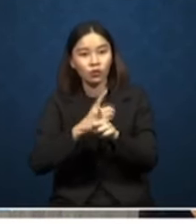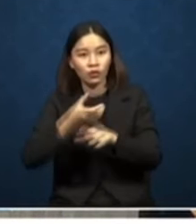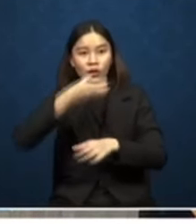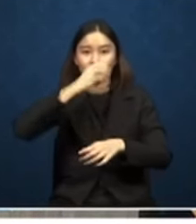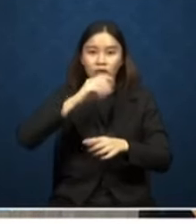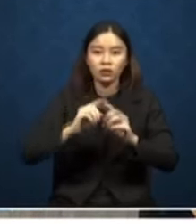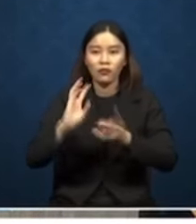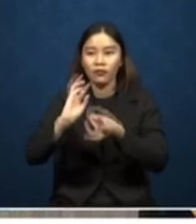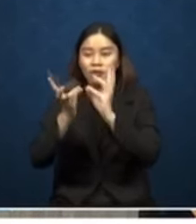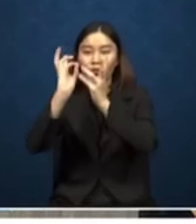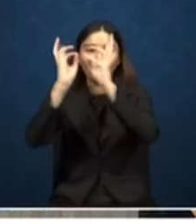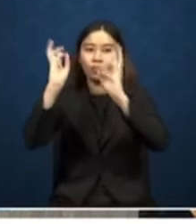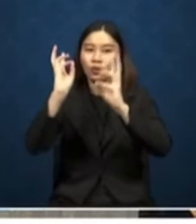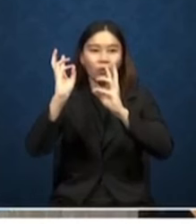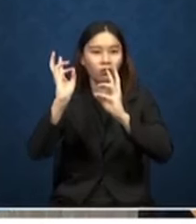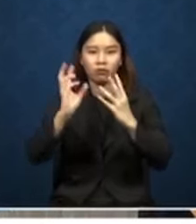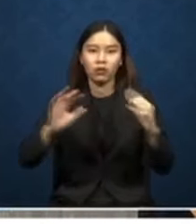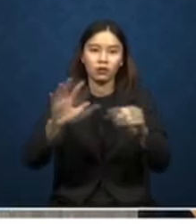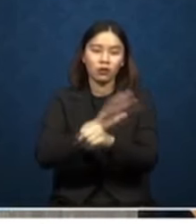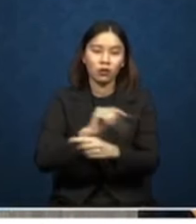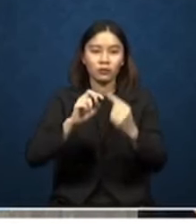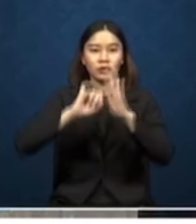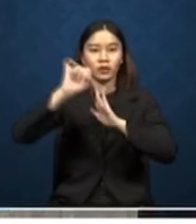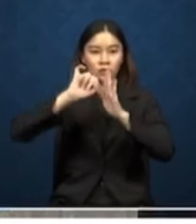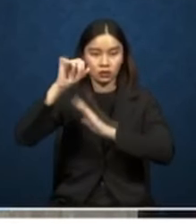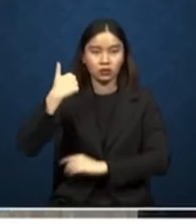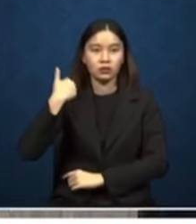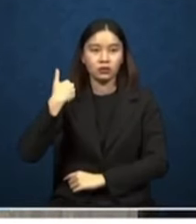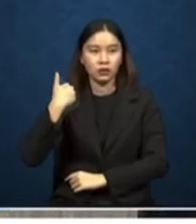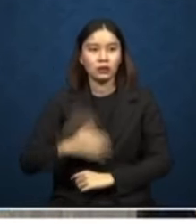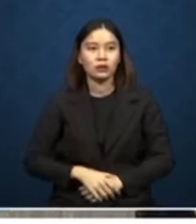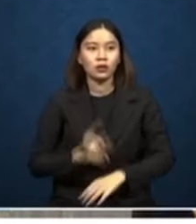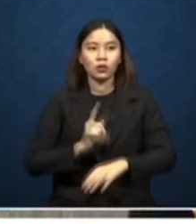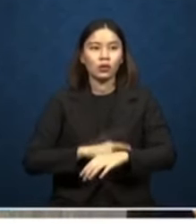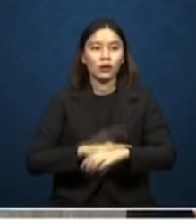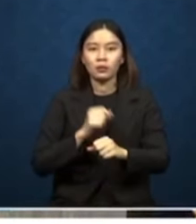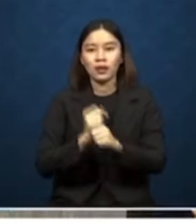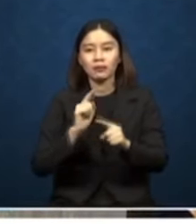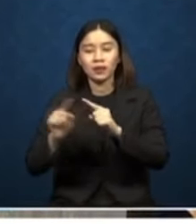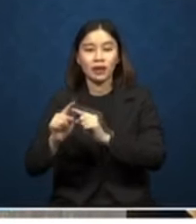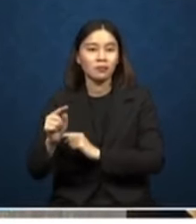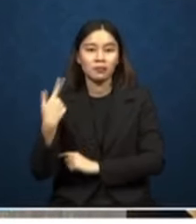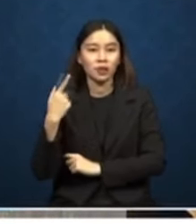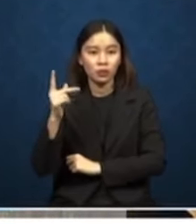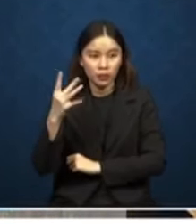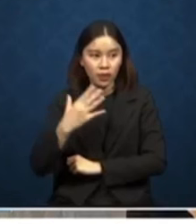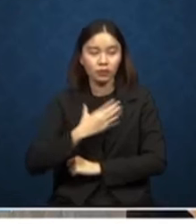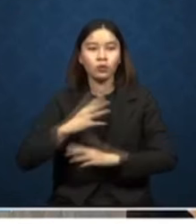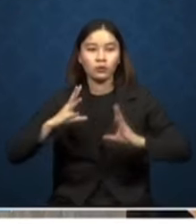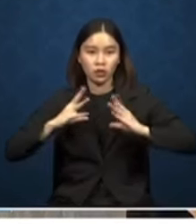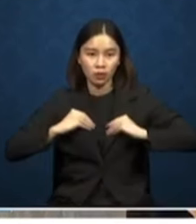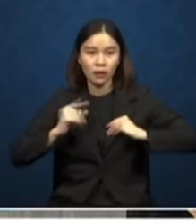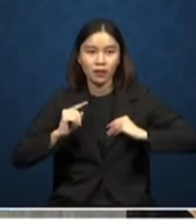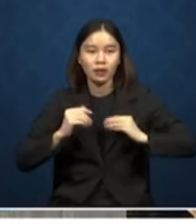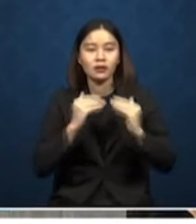ที่ฝุ่นเต็มเมืองเชียงใหม่ท่านก็เอาเวลาไปใช้ในเรื่องเหล่านี้จริงๆผมก็ยอมรับว่ามัน